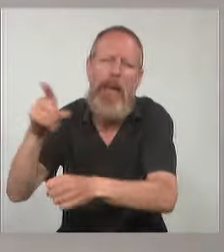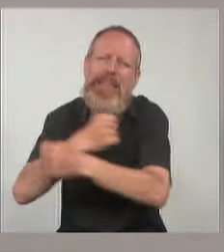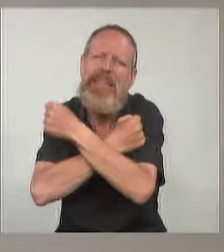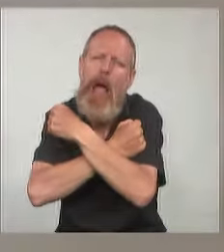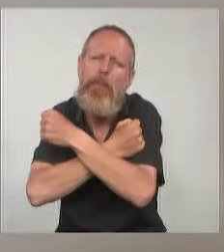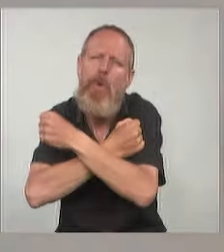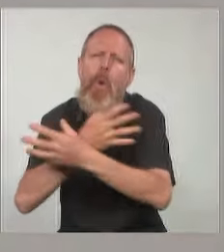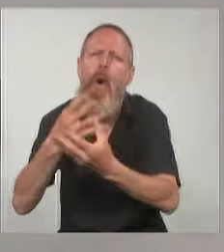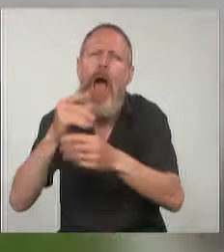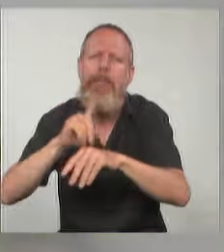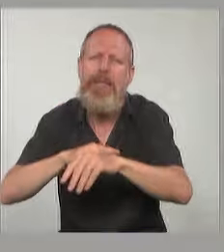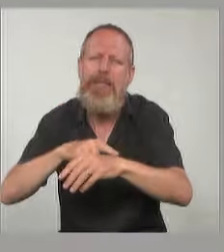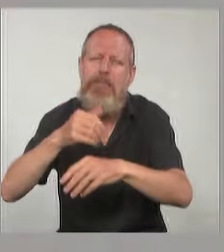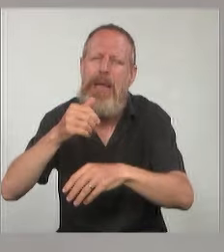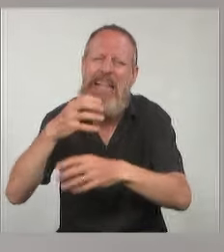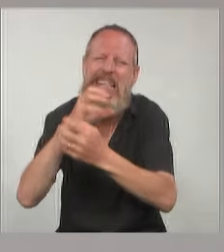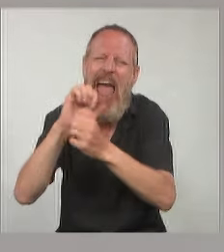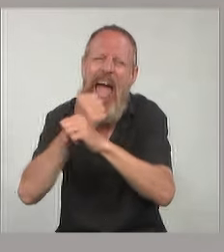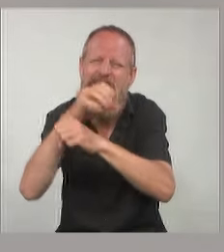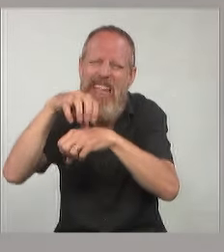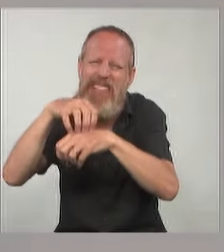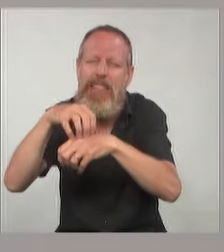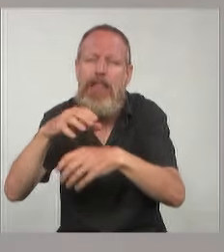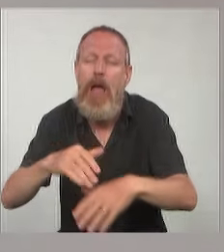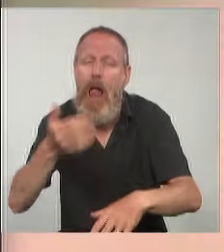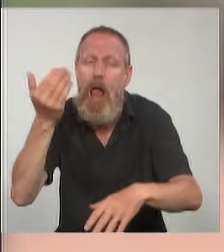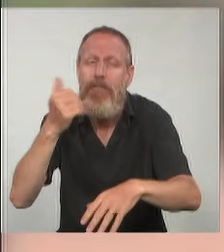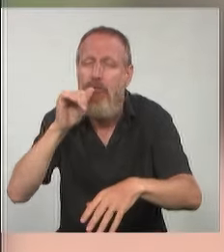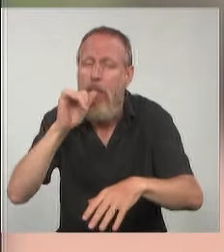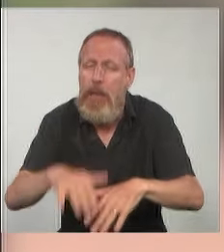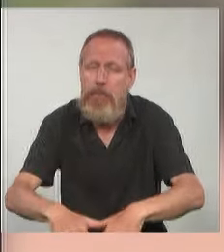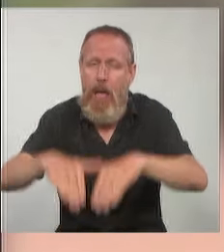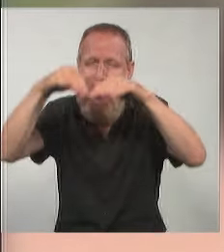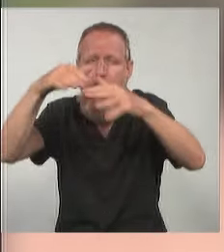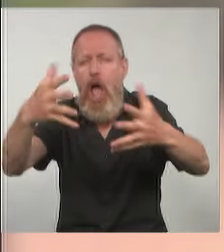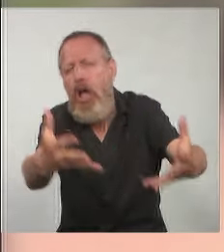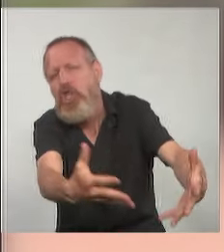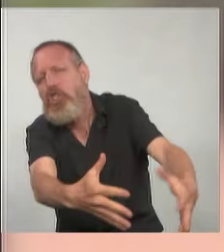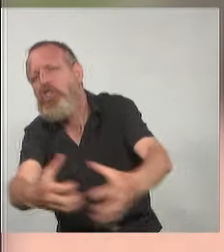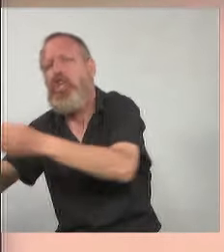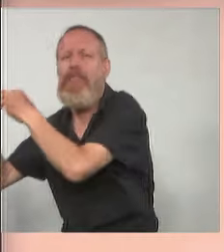רגע לפני שמפלס המים עלה והשיטפון סחף אותם.